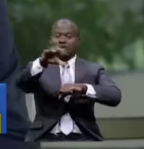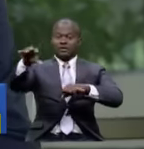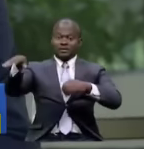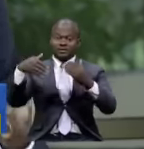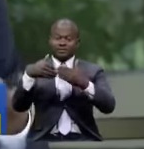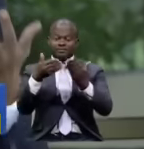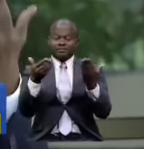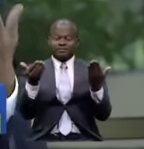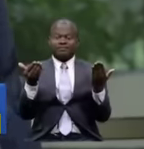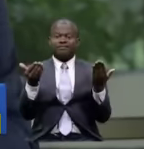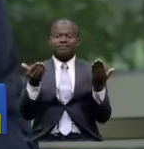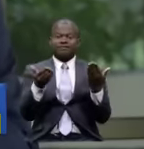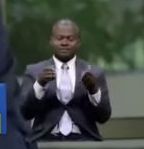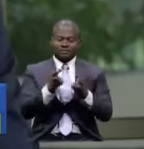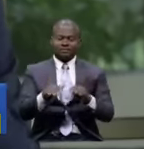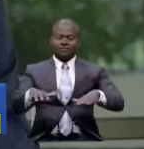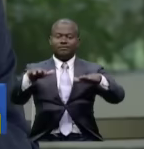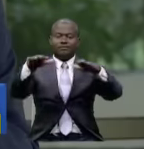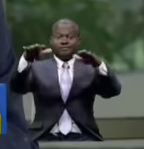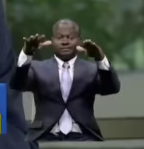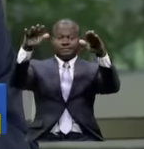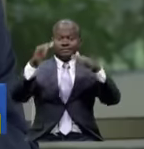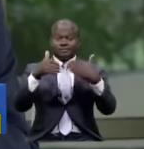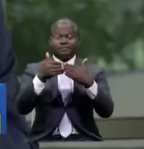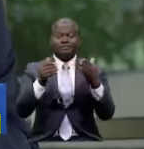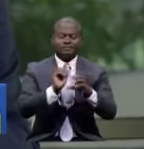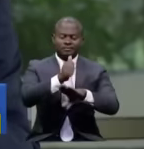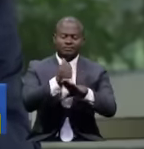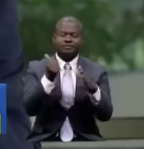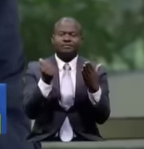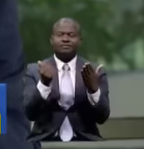ahantu hatorezwa abana